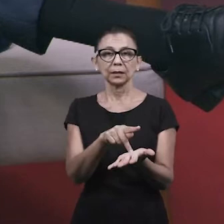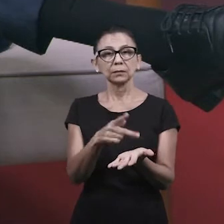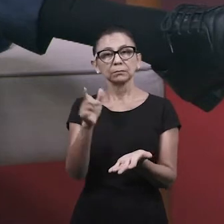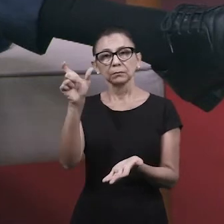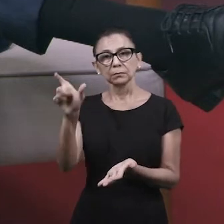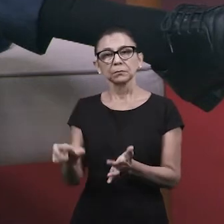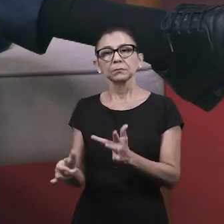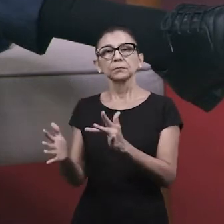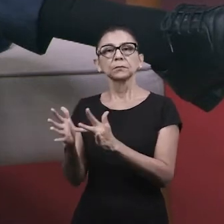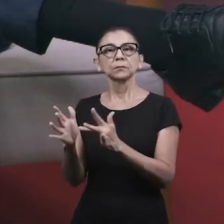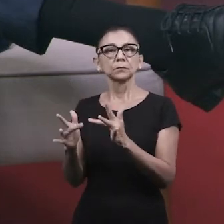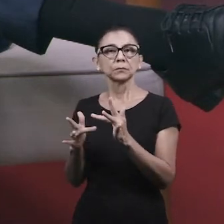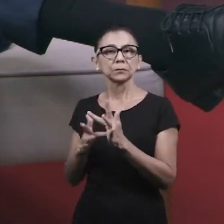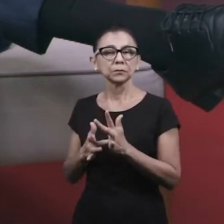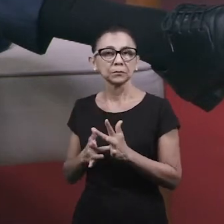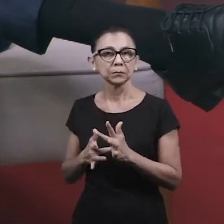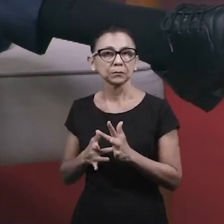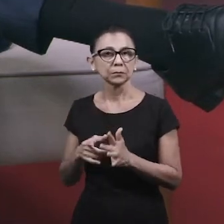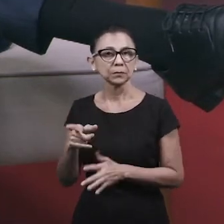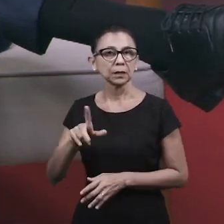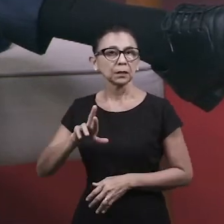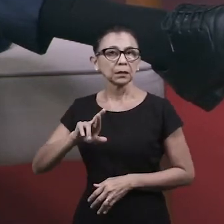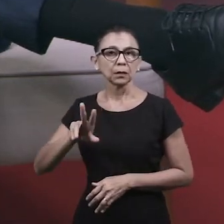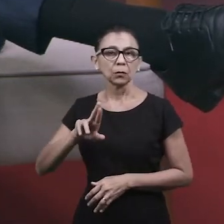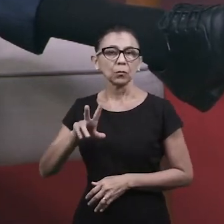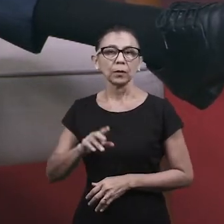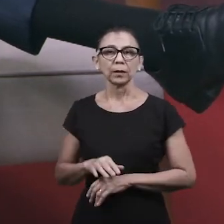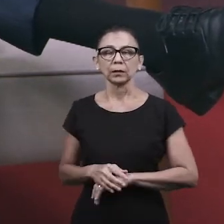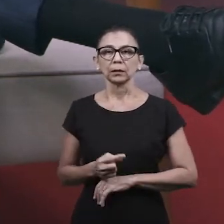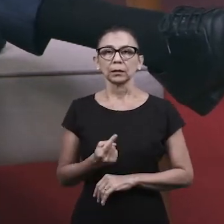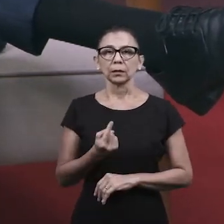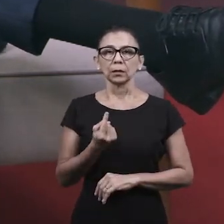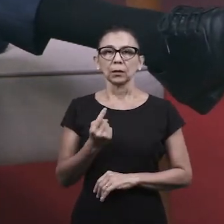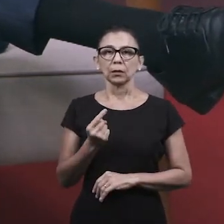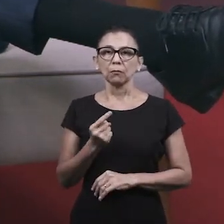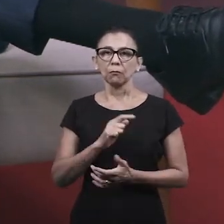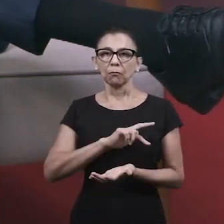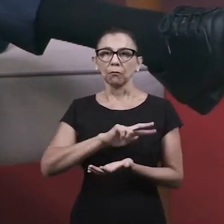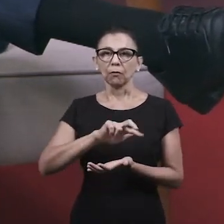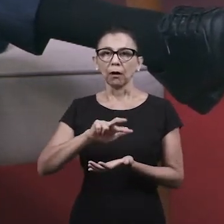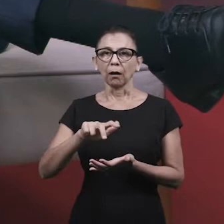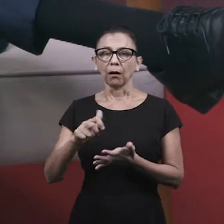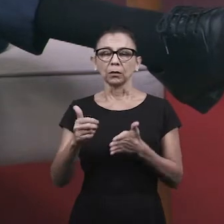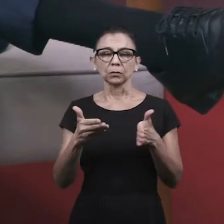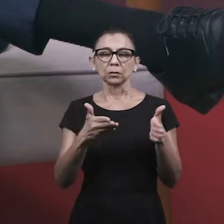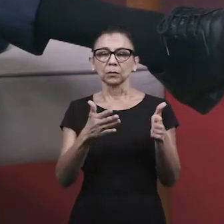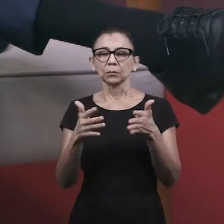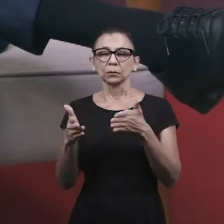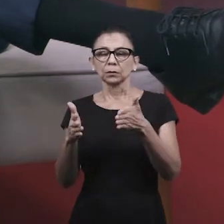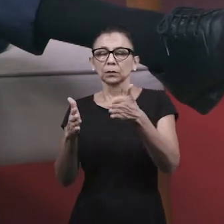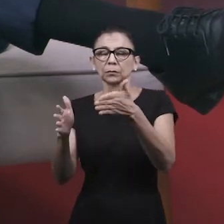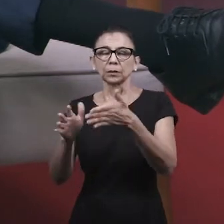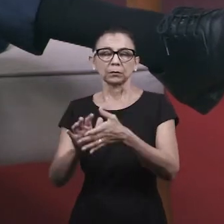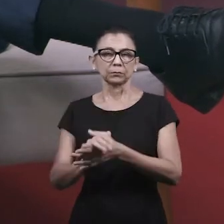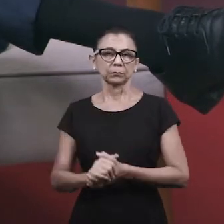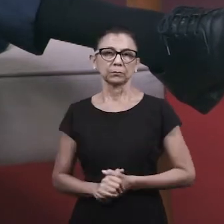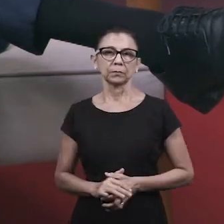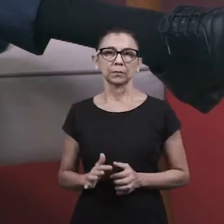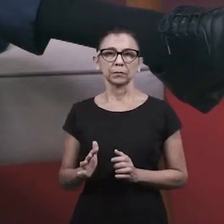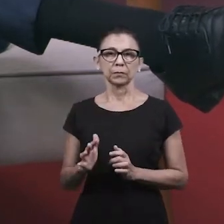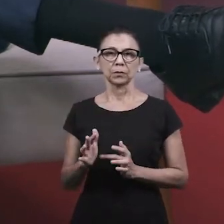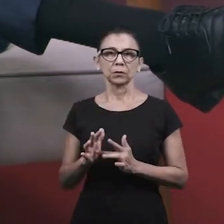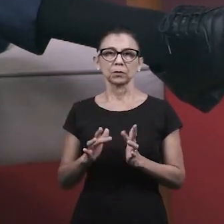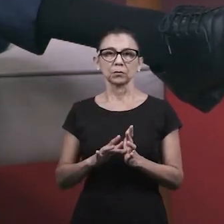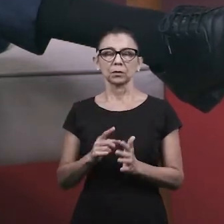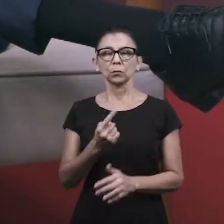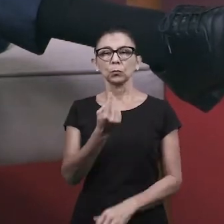rapport au projet de salut. Il existe une seule vérité, qui est Jésus. Jésus n'est pas